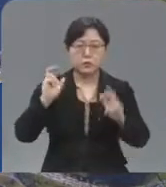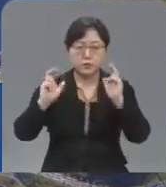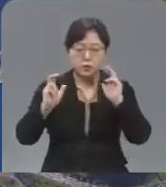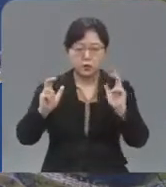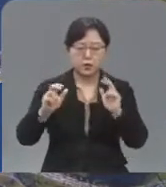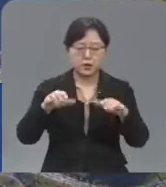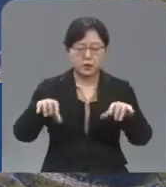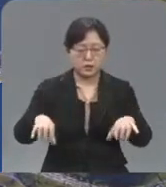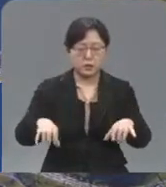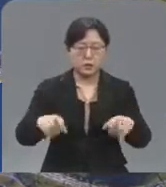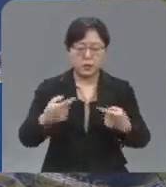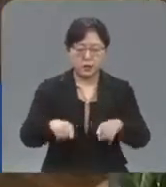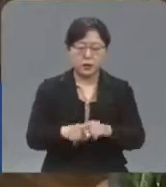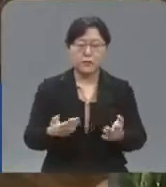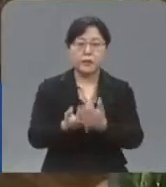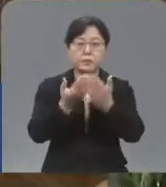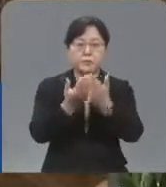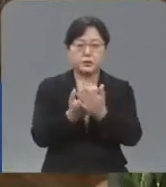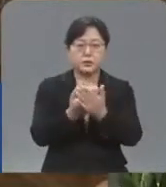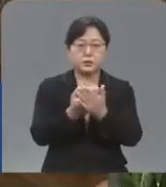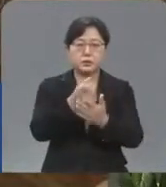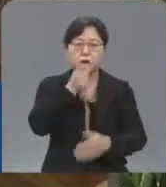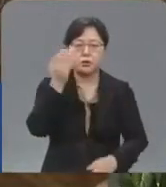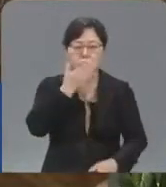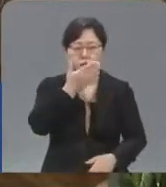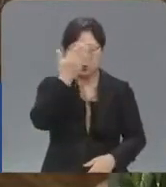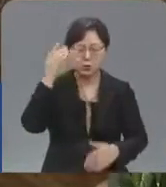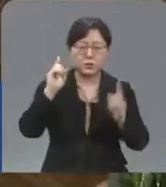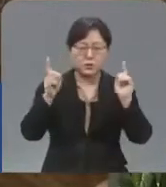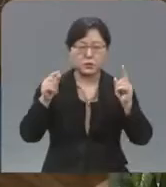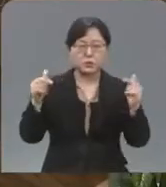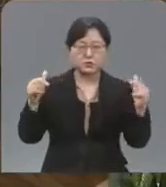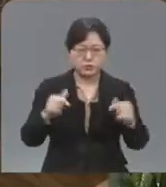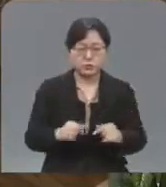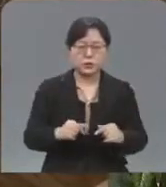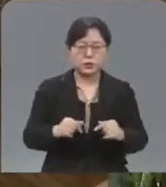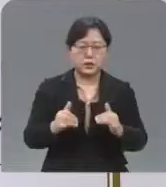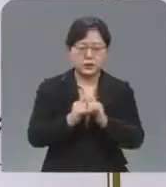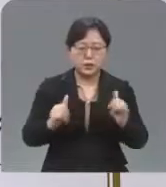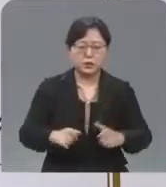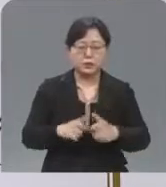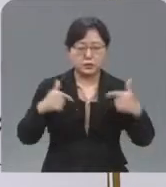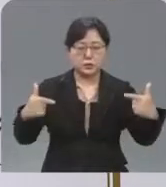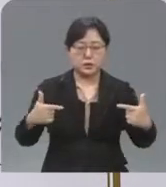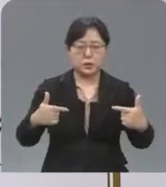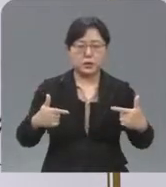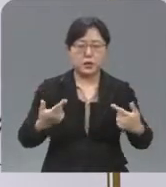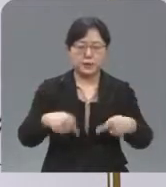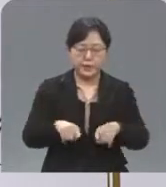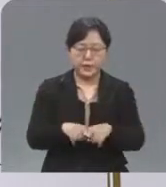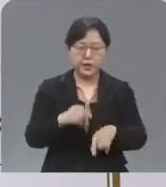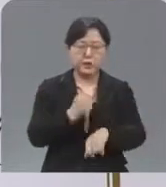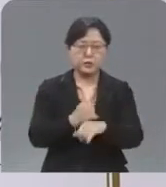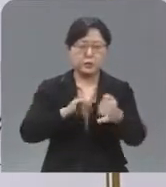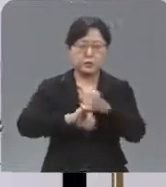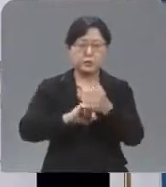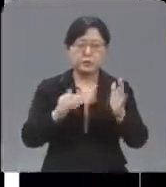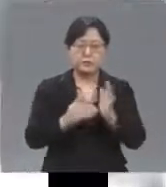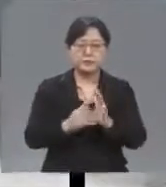앞으로 양 기관의 상생 발전과 여수 지역 청년 실업 해소 그리고 인구 증가에 적극 협력할 것을 약속했습니다.